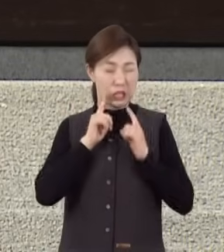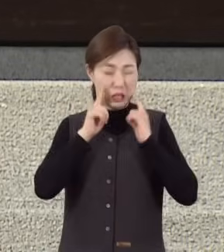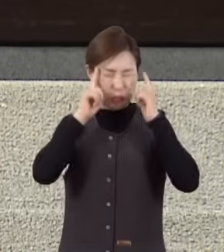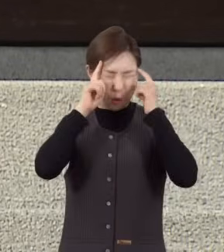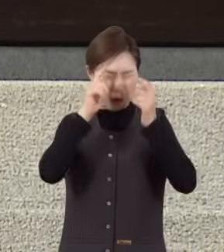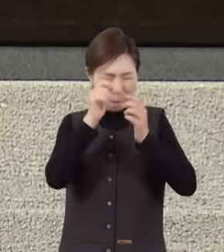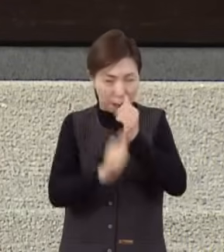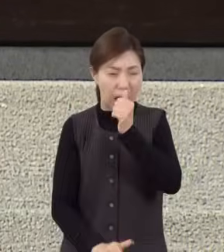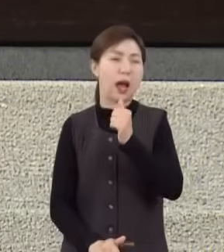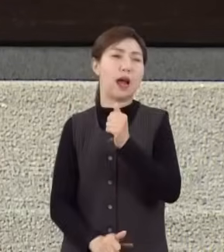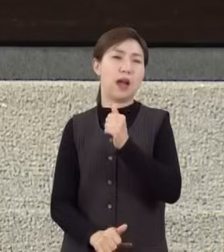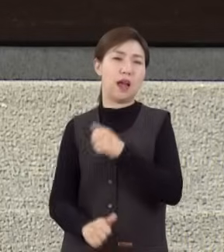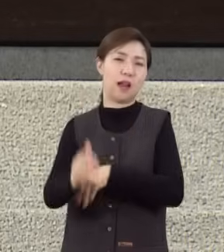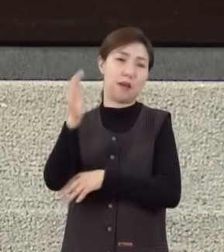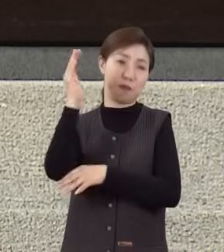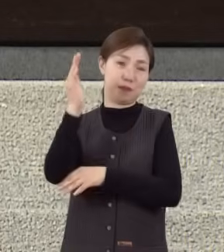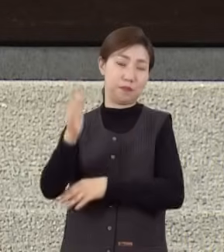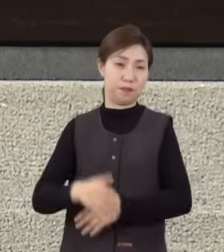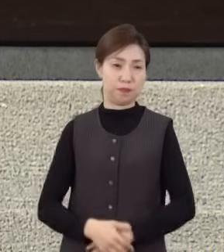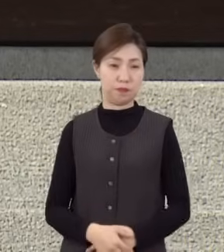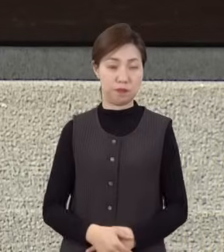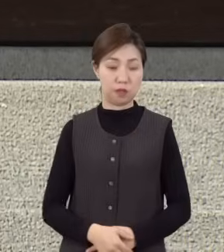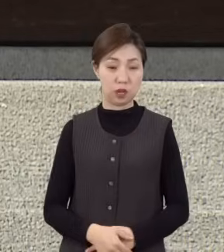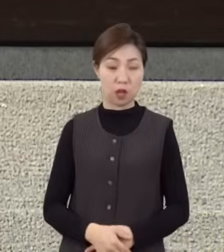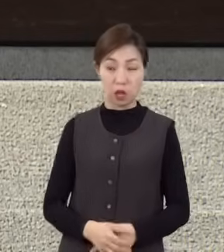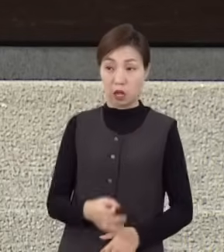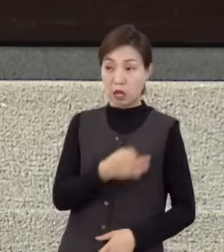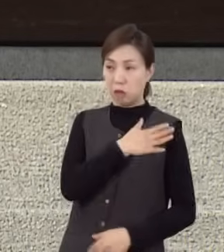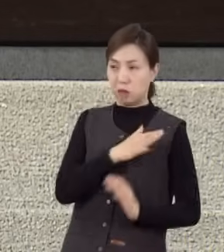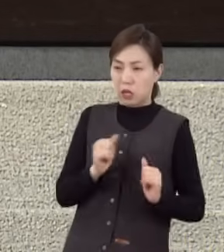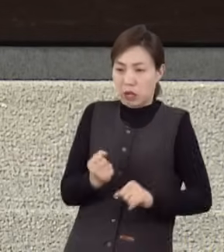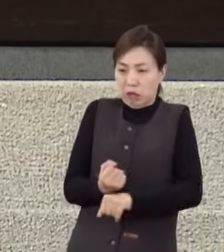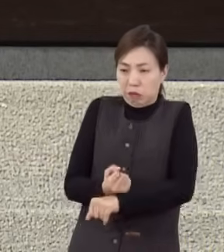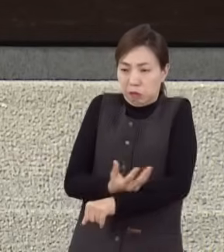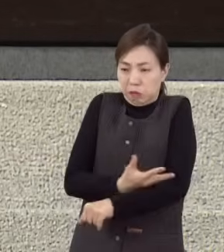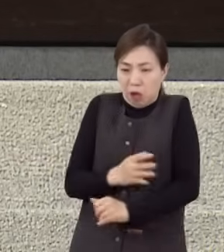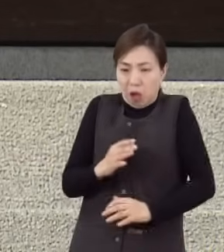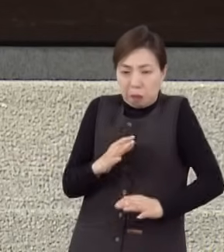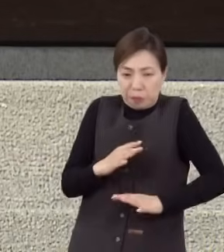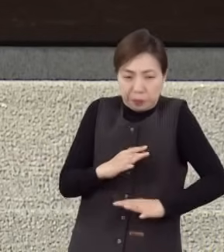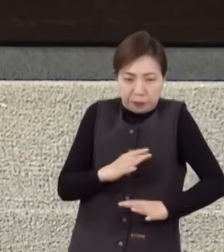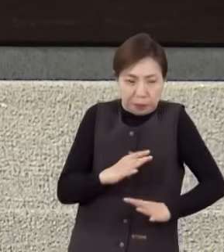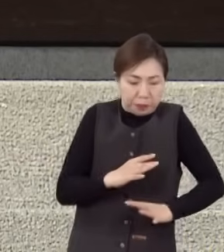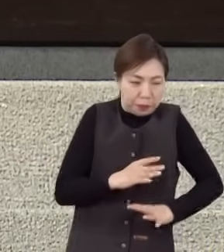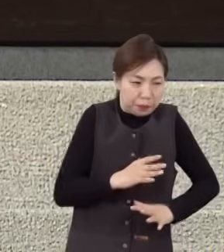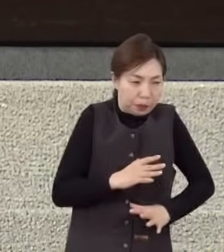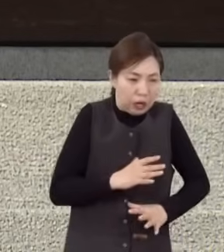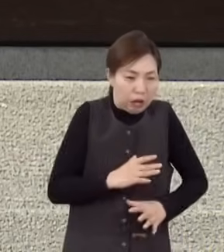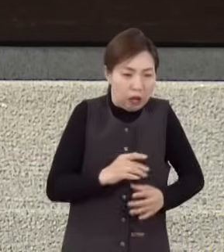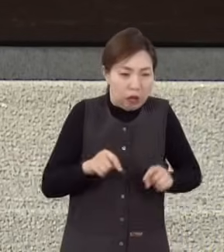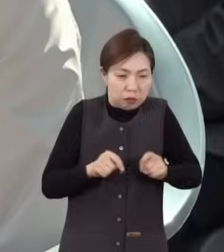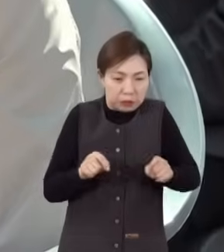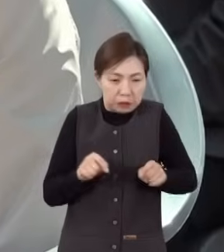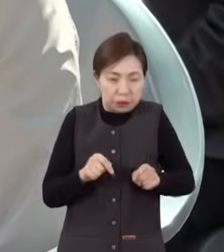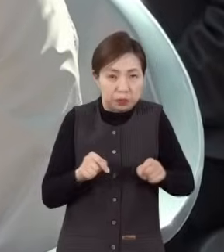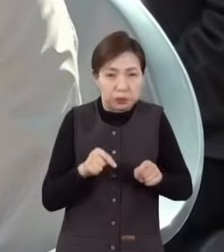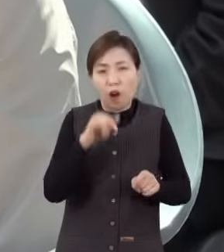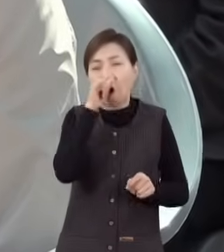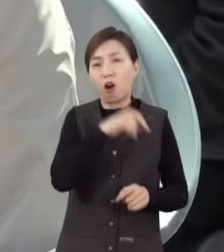그 말을 듣는 순간 온몸에 소름이 쫙 돋으면서 두려움을 느끼더래요. 무서움을